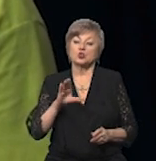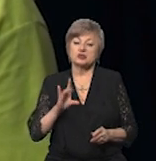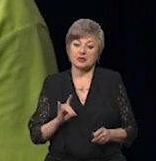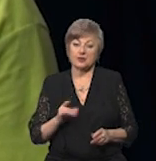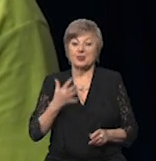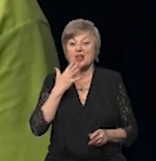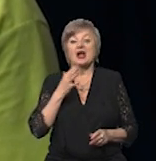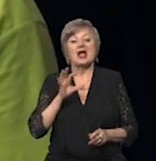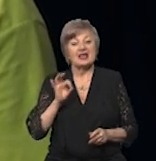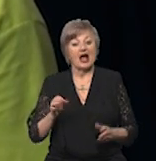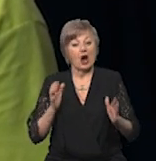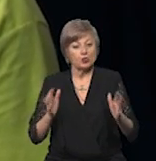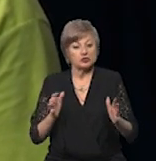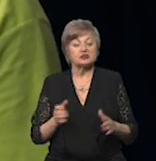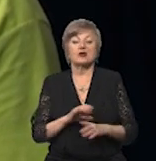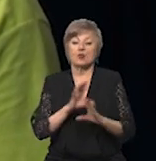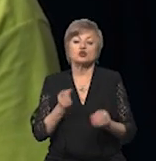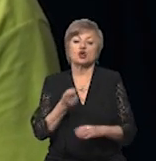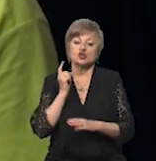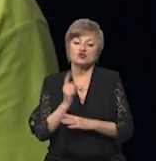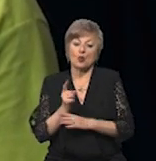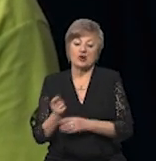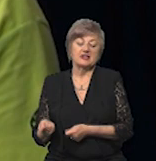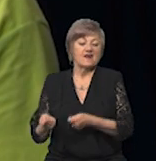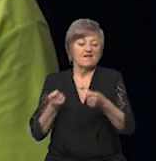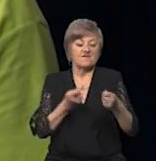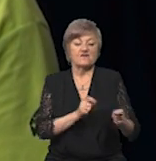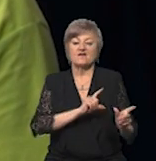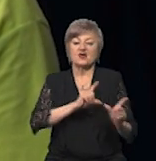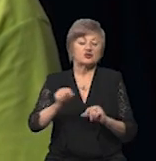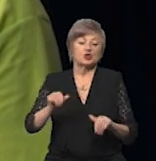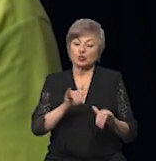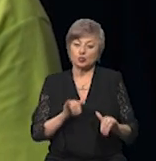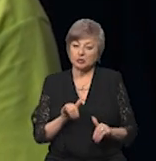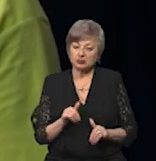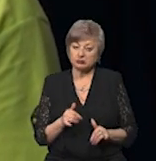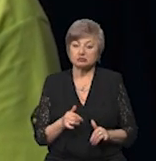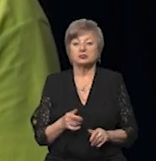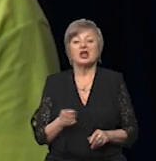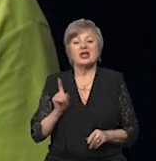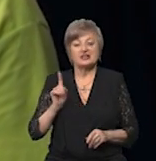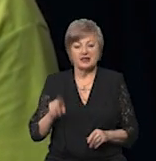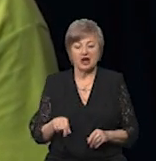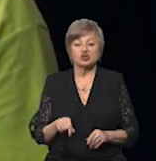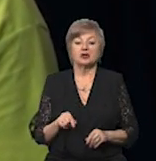яйця Епіорніса заборонені до вивезення з країни,